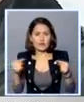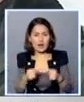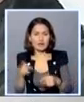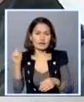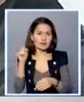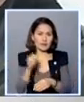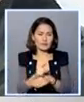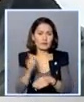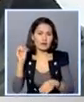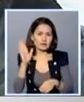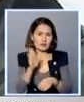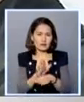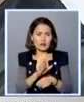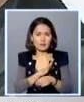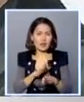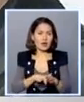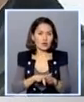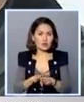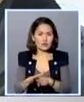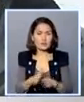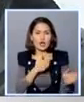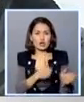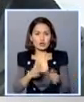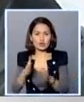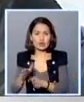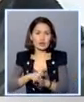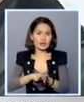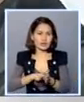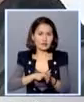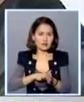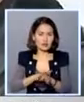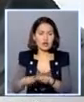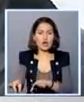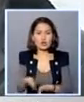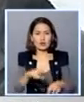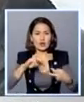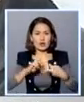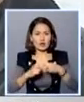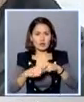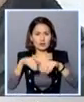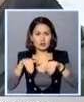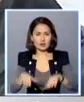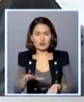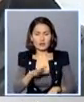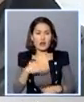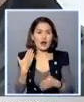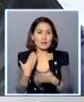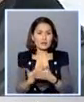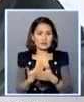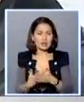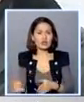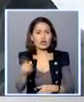нақты іске асатын, жүзеге асатын мәселелер қаралды.